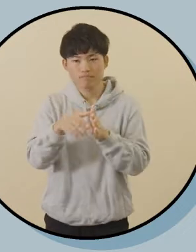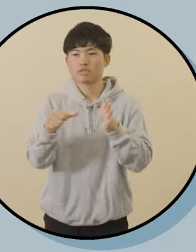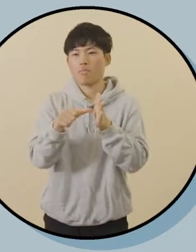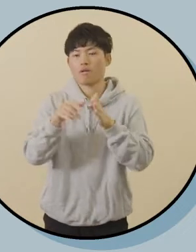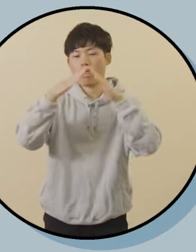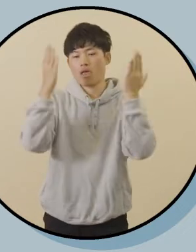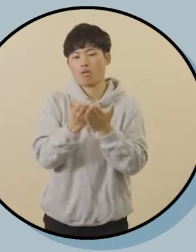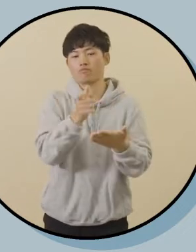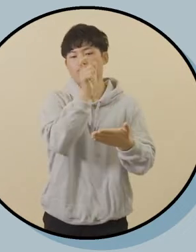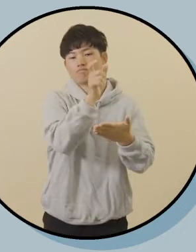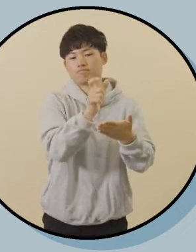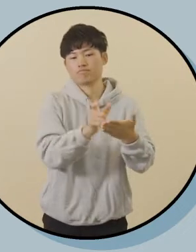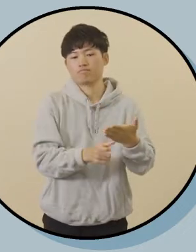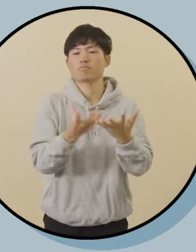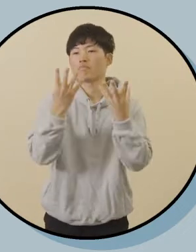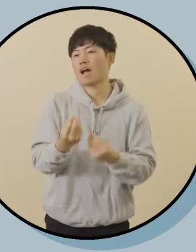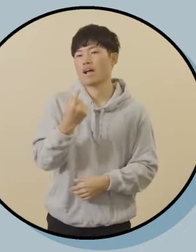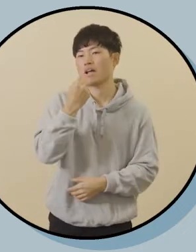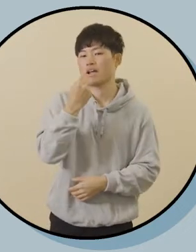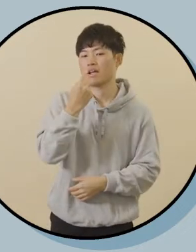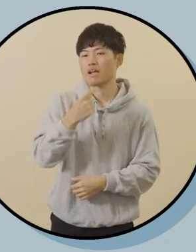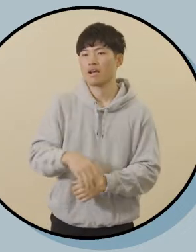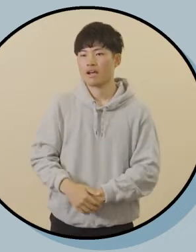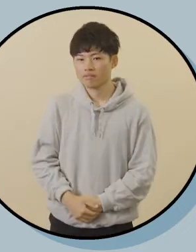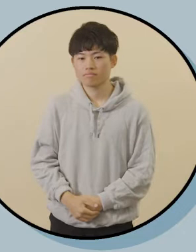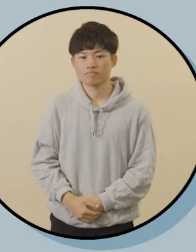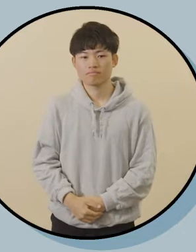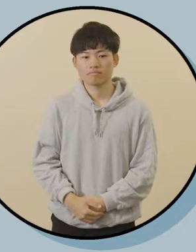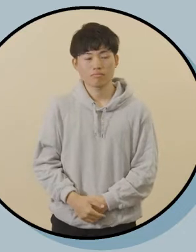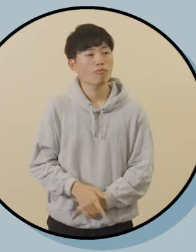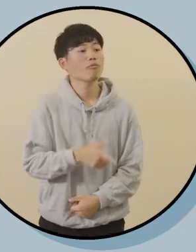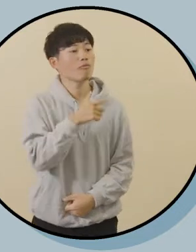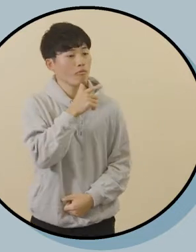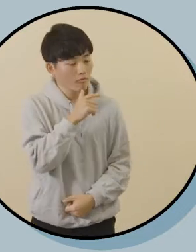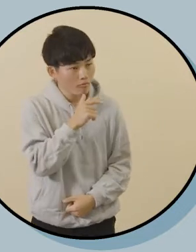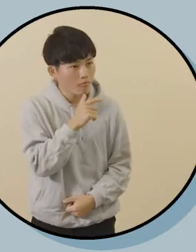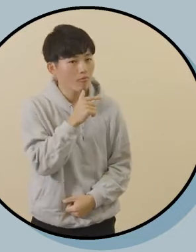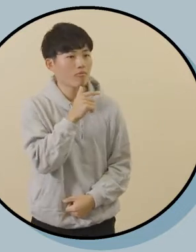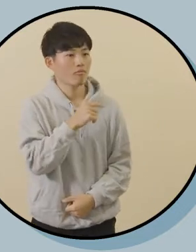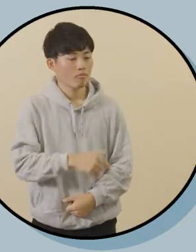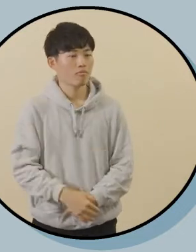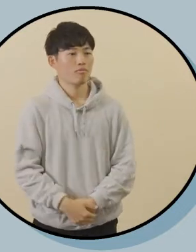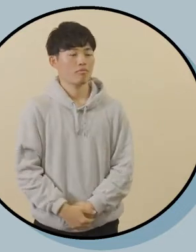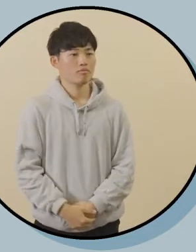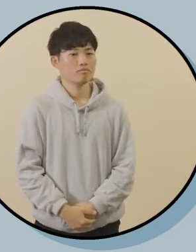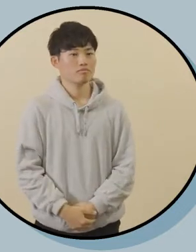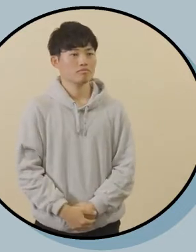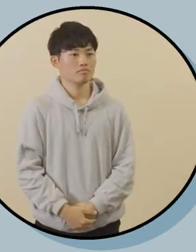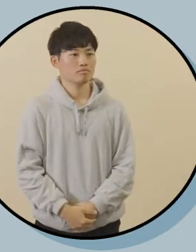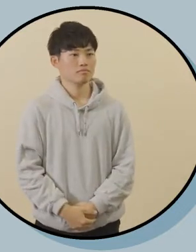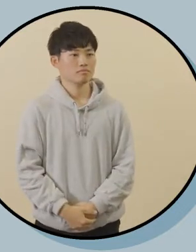して、データができるんですけど、それには全部名前がちゃんとついてて。